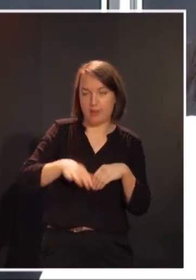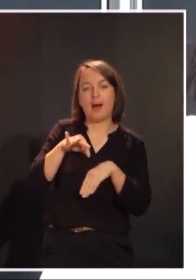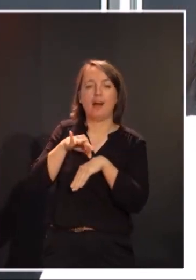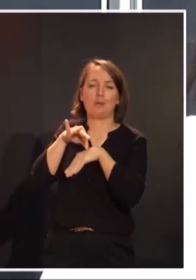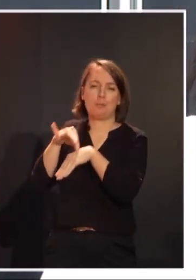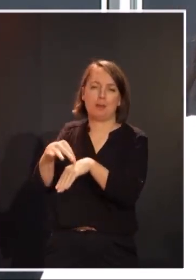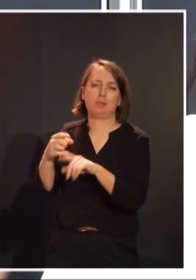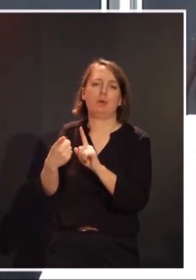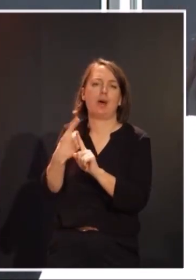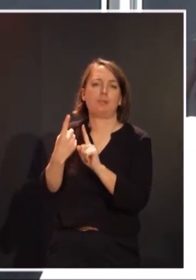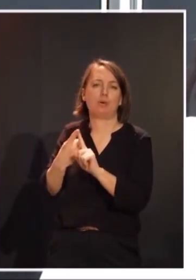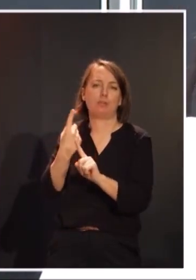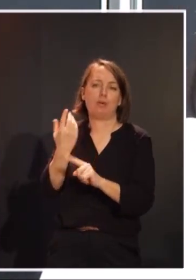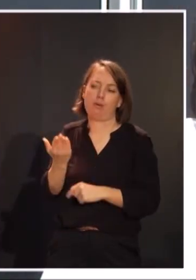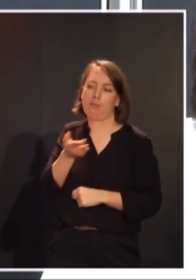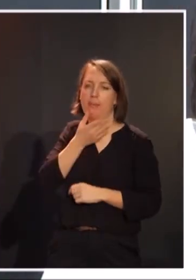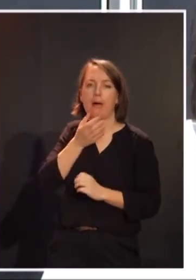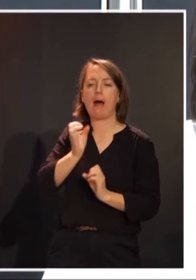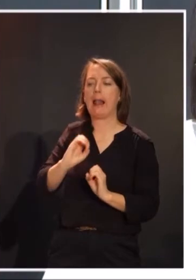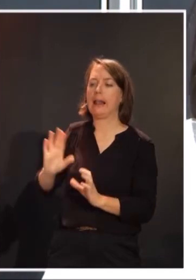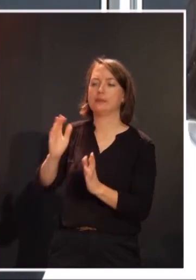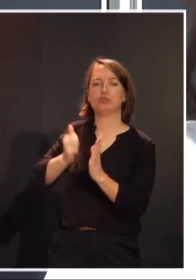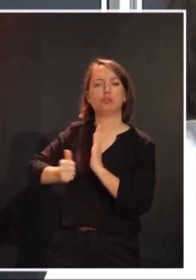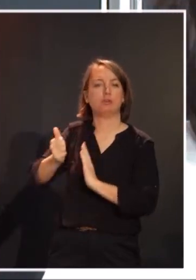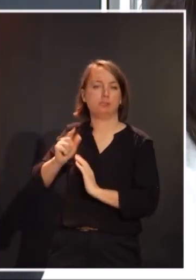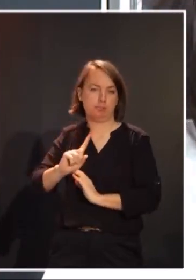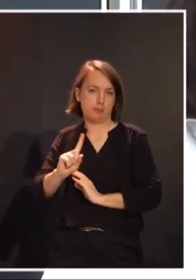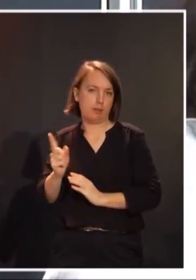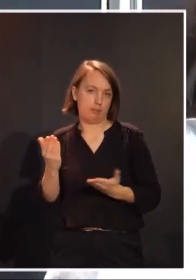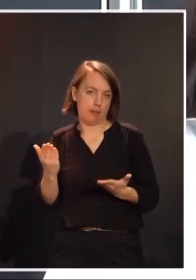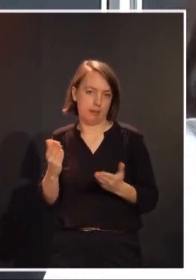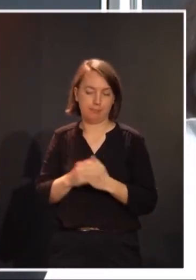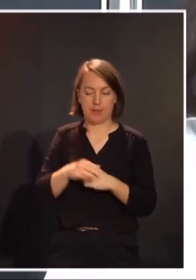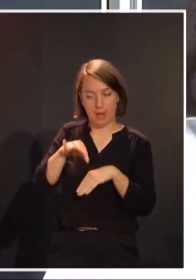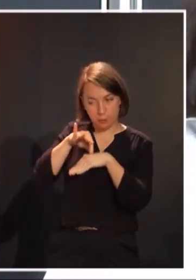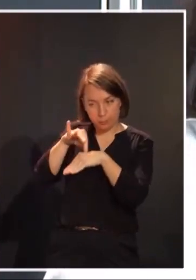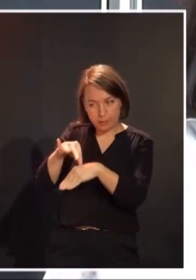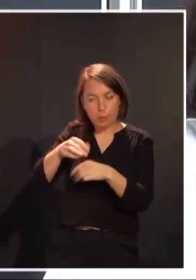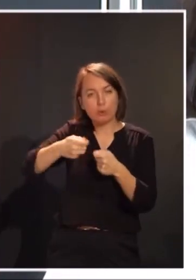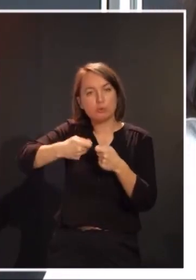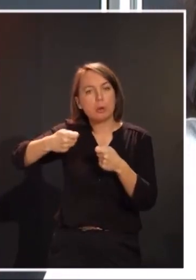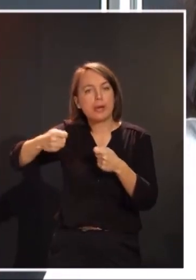évidemment, donc qui va être aussi d'une durée variable. Et